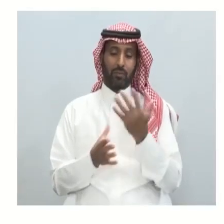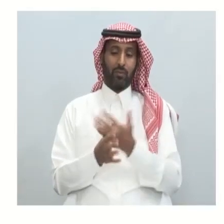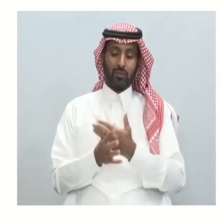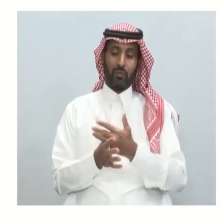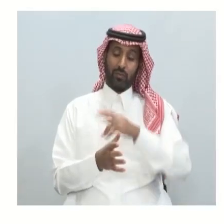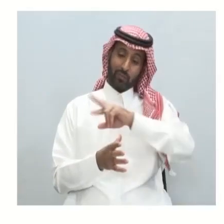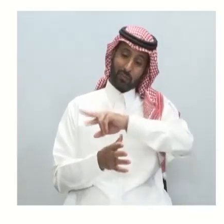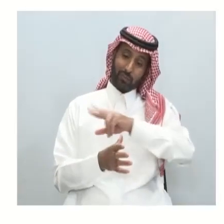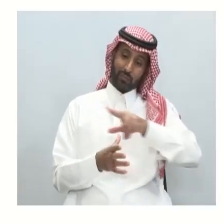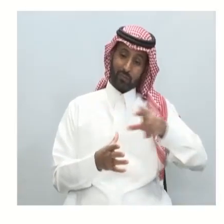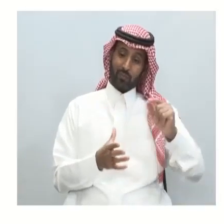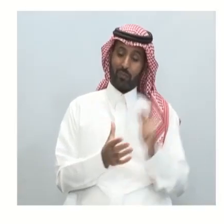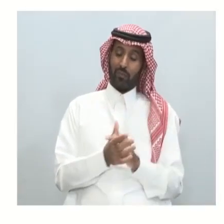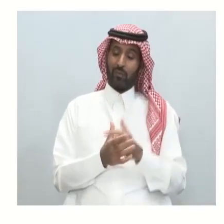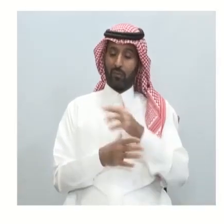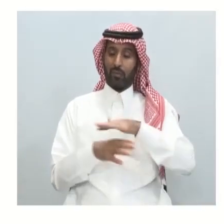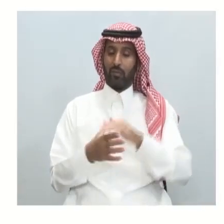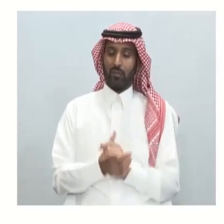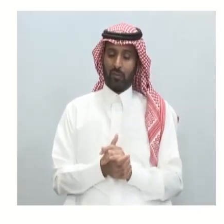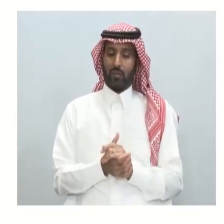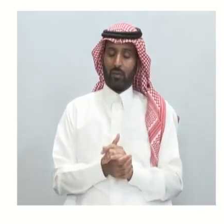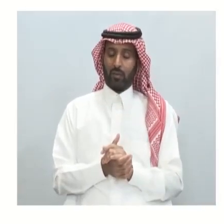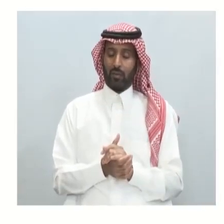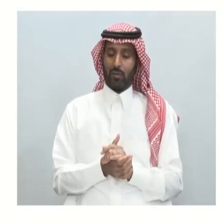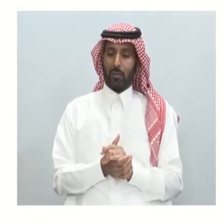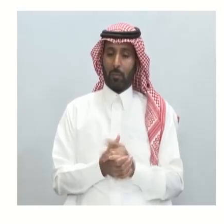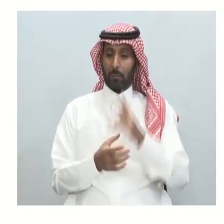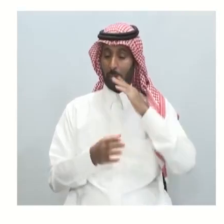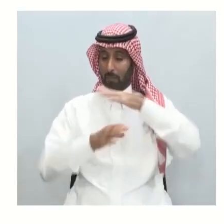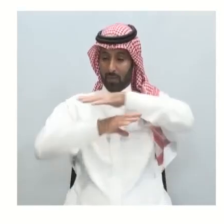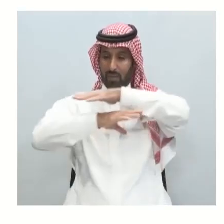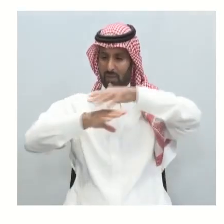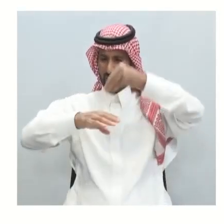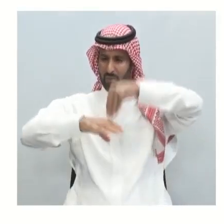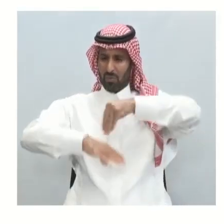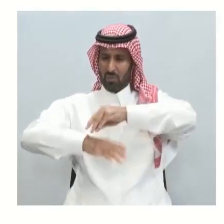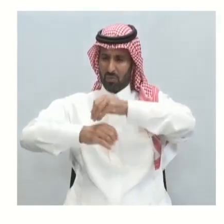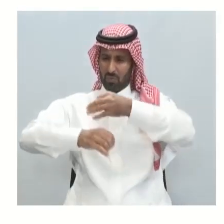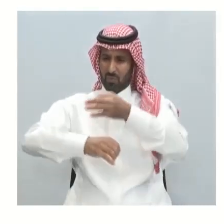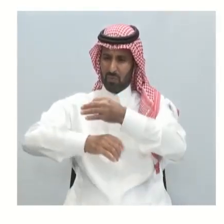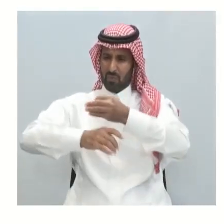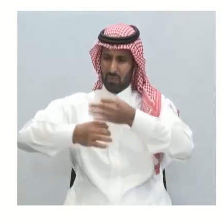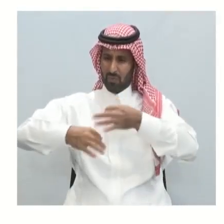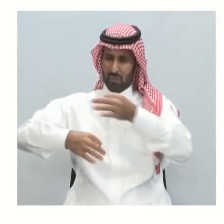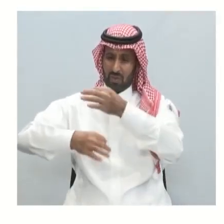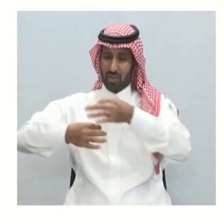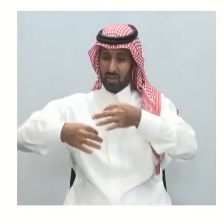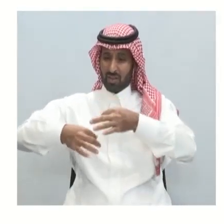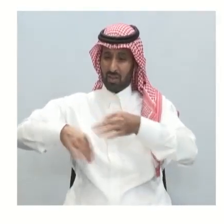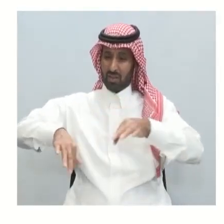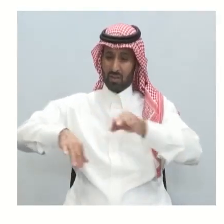لانها المركبات النفطيه غير قطبيه والماء قطبي بالتالي لن يكون هناك ذوبان بينهما او